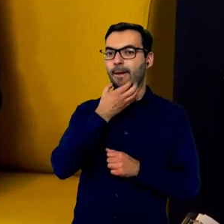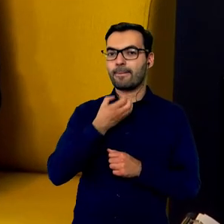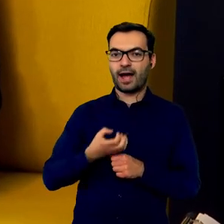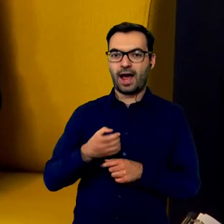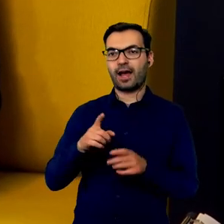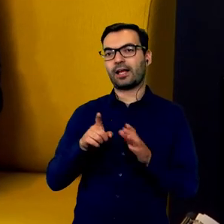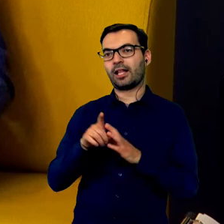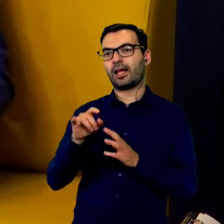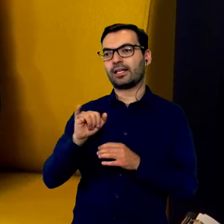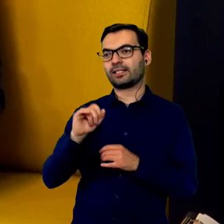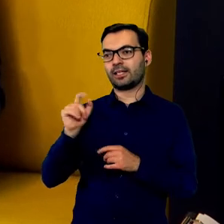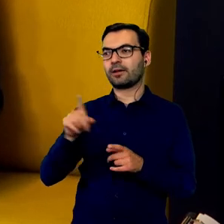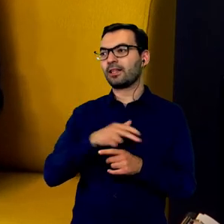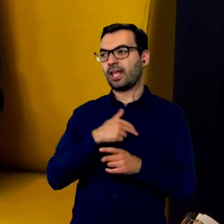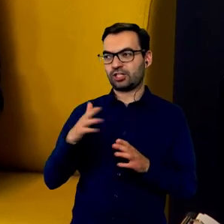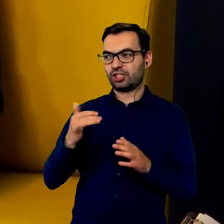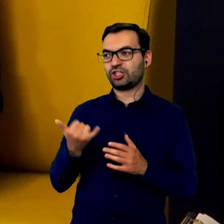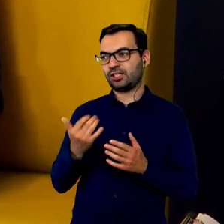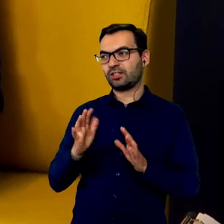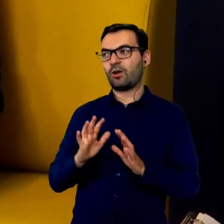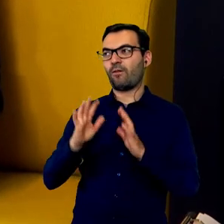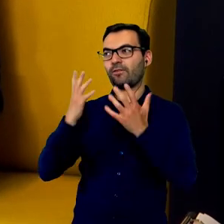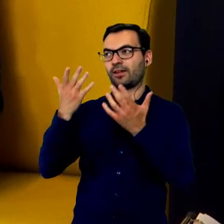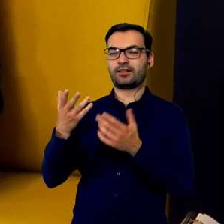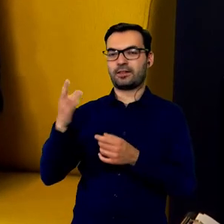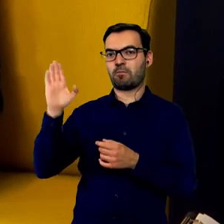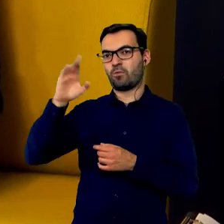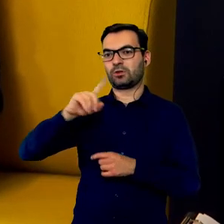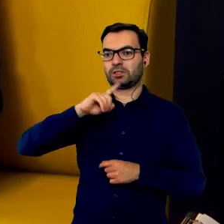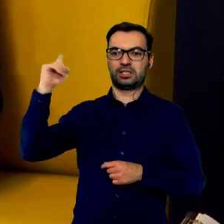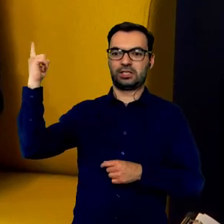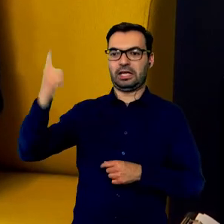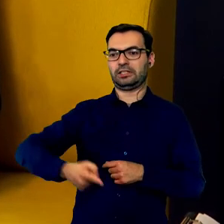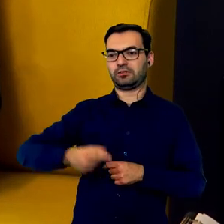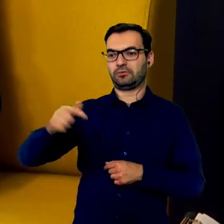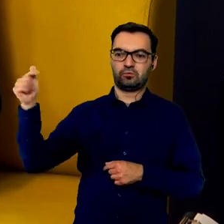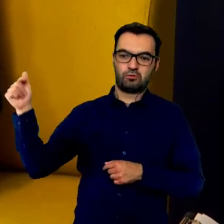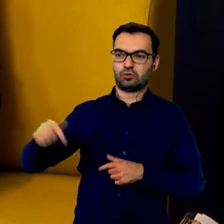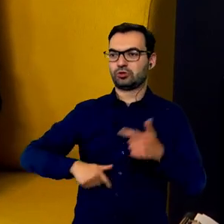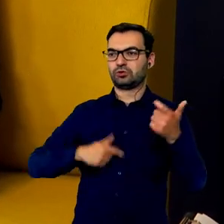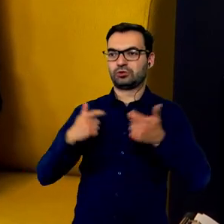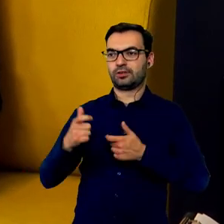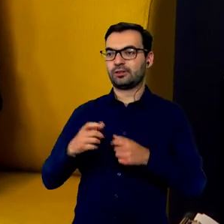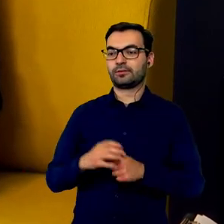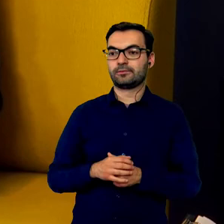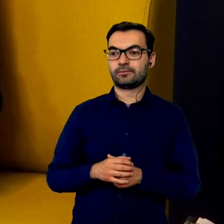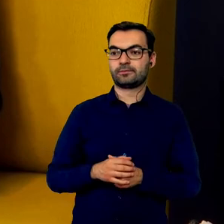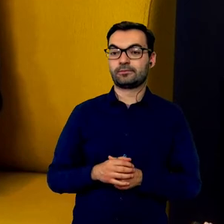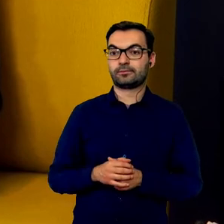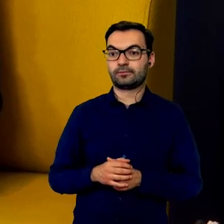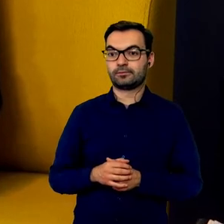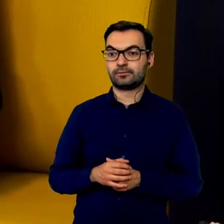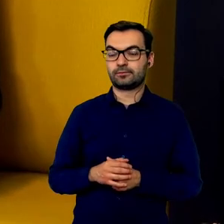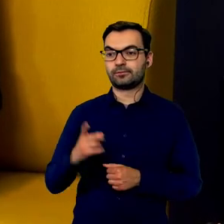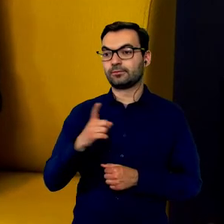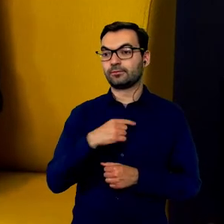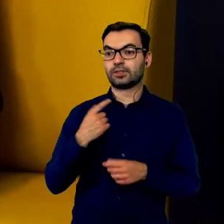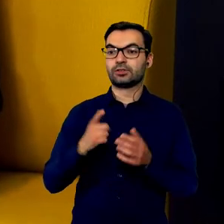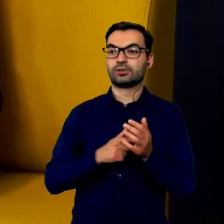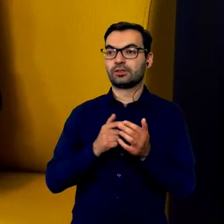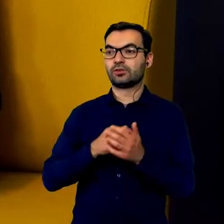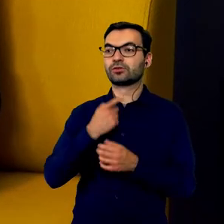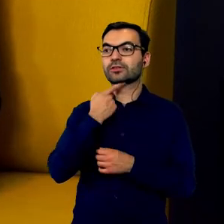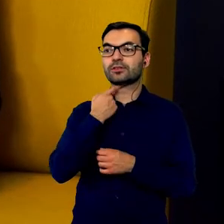nasze dzieci w ofierze, nie, że jakiś Bóg nam mówi, że mamy to zrobić, musimy to zrobić, ale często